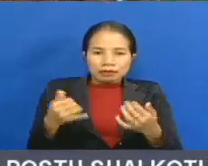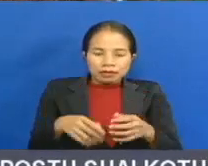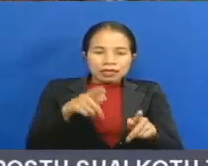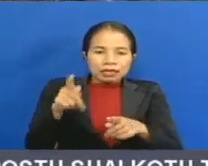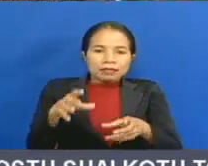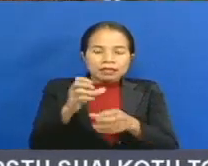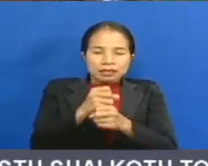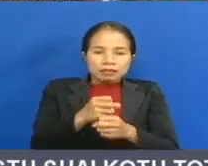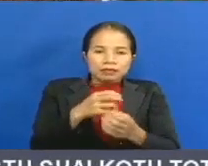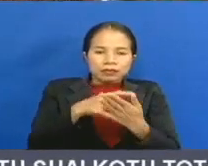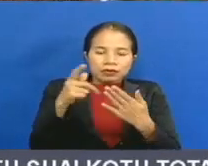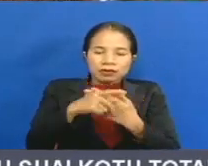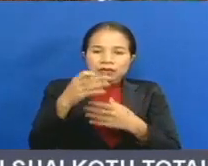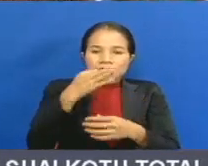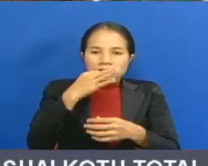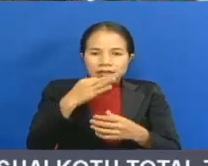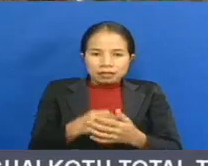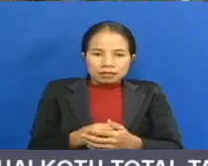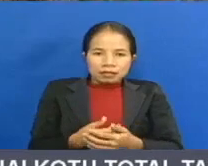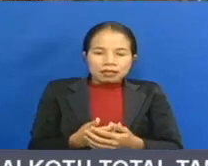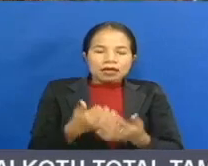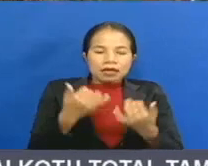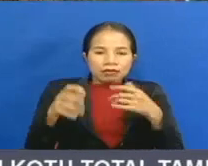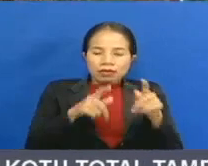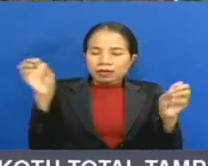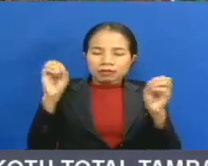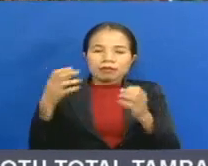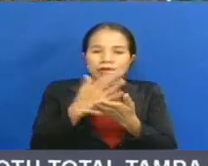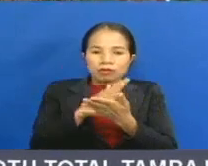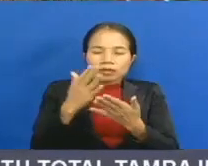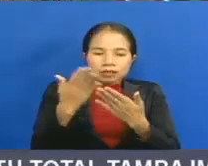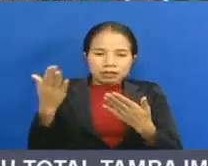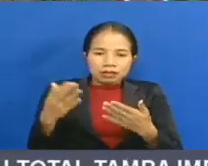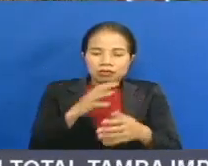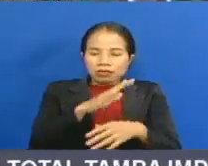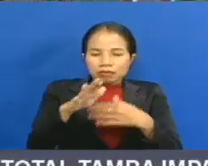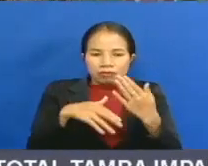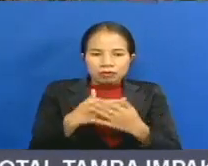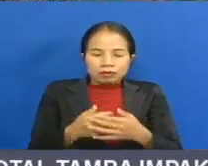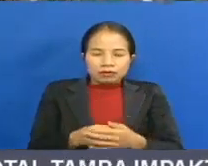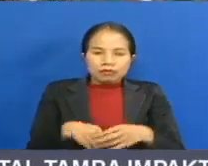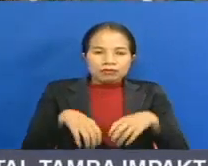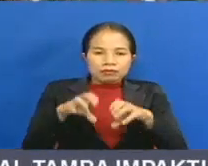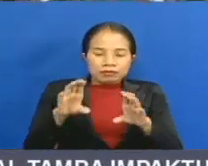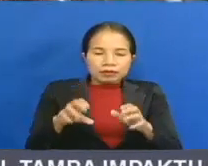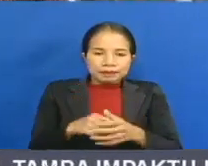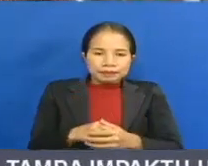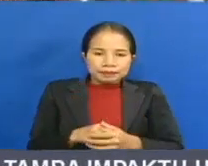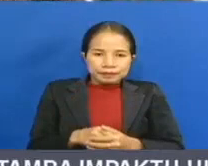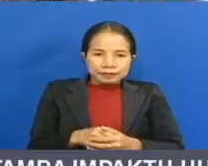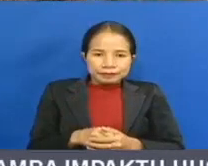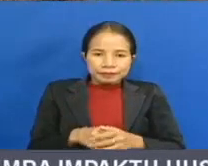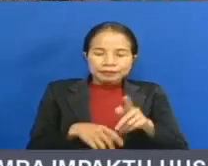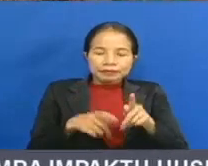simu be sesta bazika be. Agora ne malakoi mai hola sasanda. Tamba agora ne hotu tu be, fansa be, ame basi be, ma